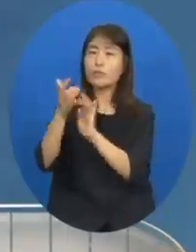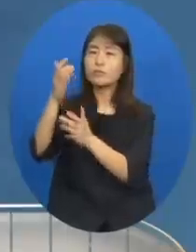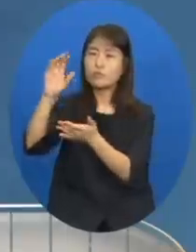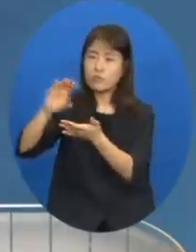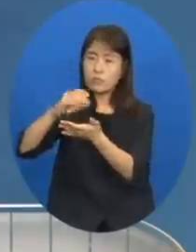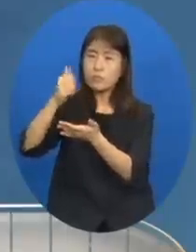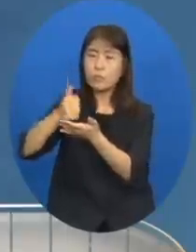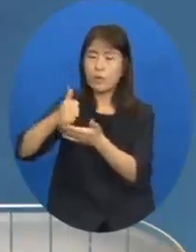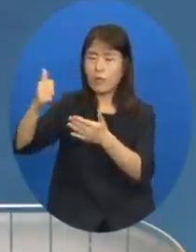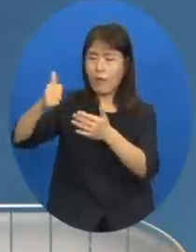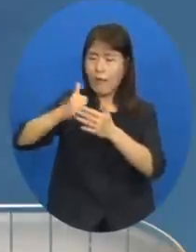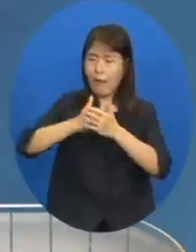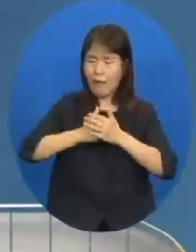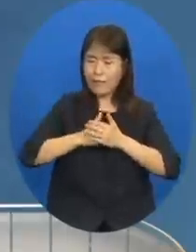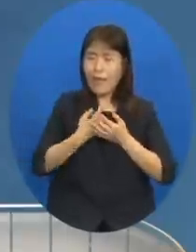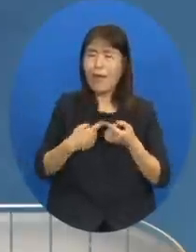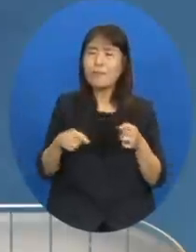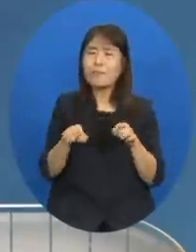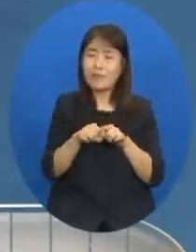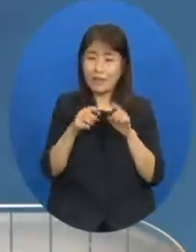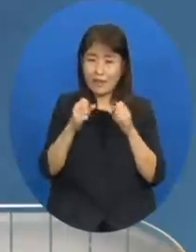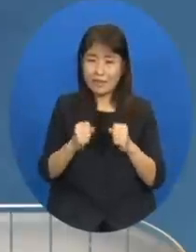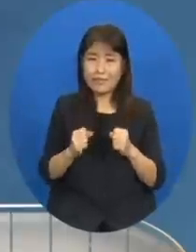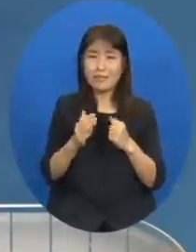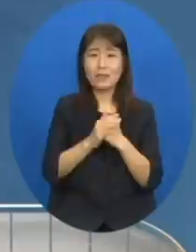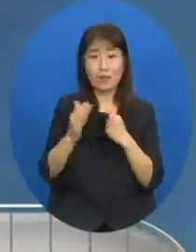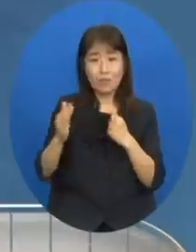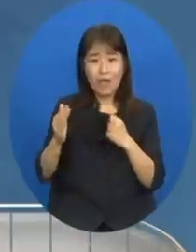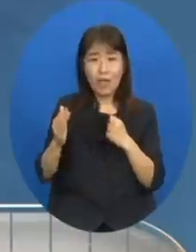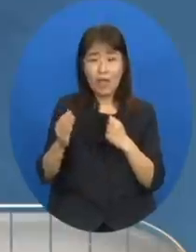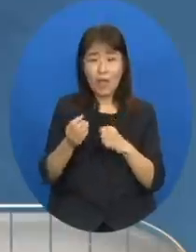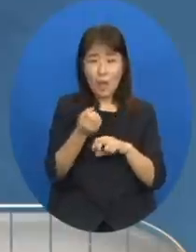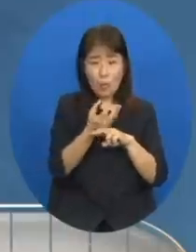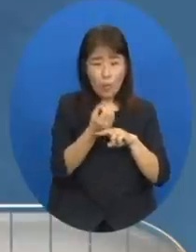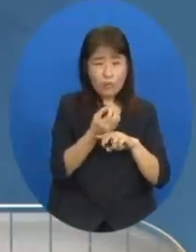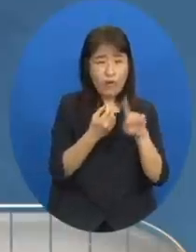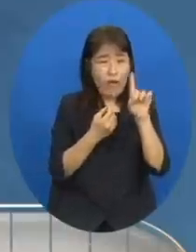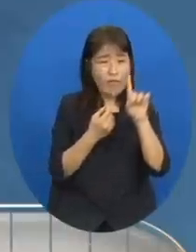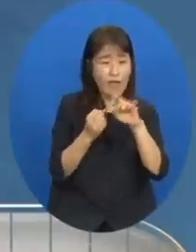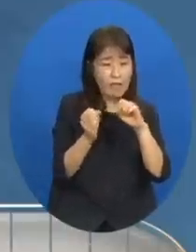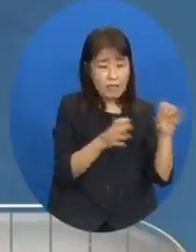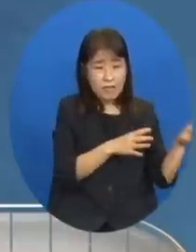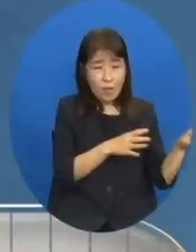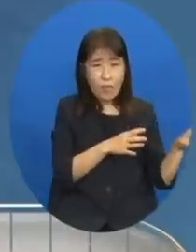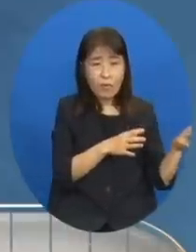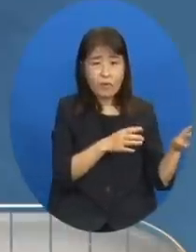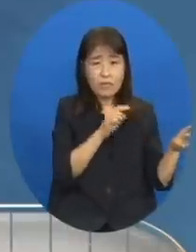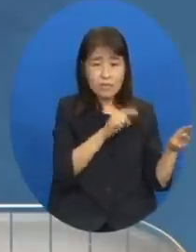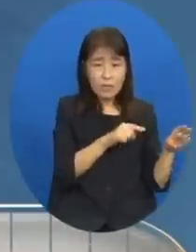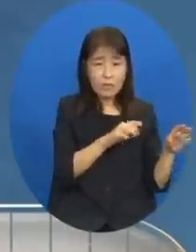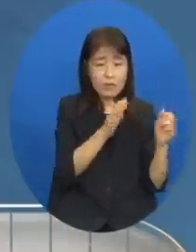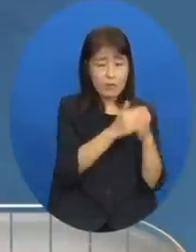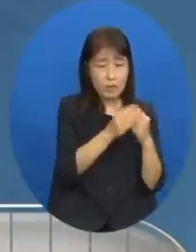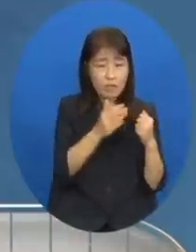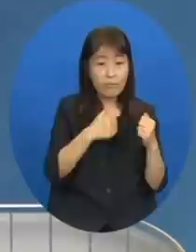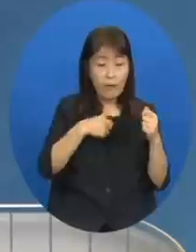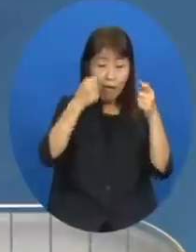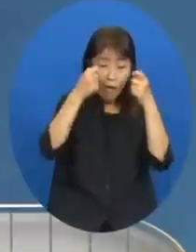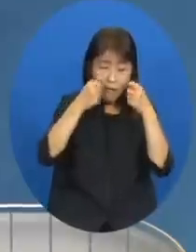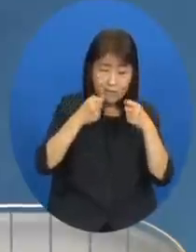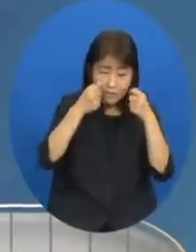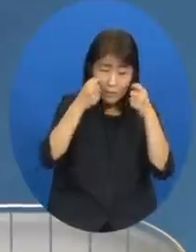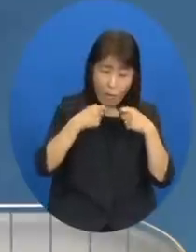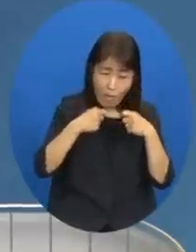안에 계십니다 그런데 제가 보석 하나를 잃어버렸다고 슬퍼해야 되겠습니까